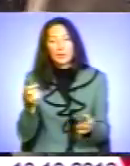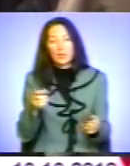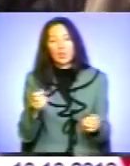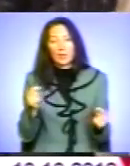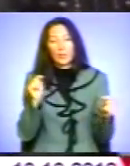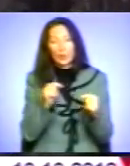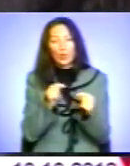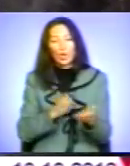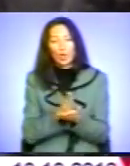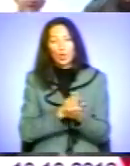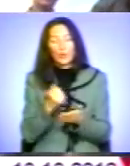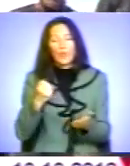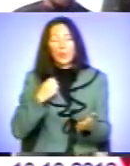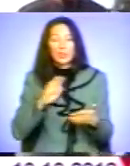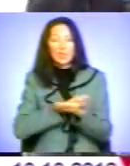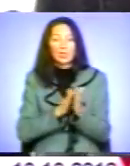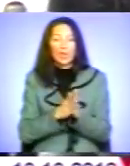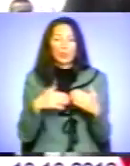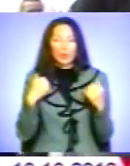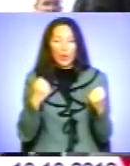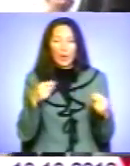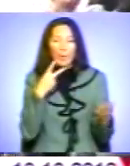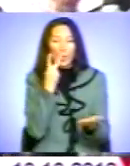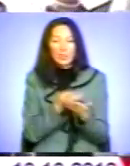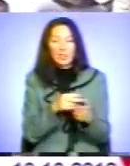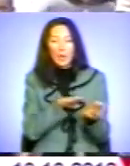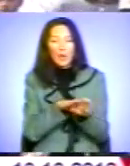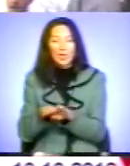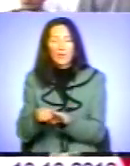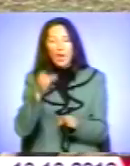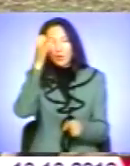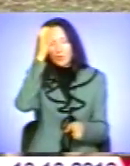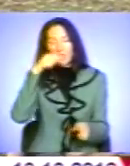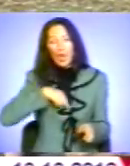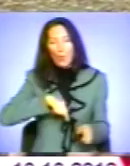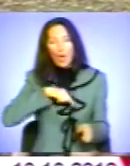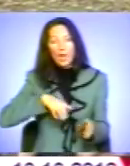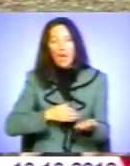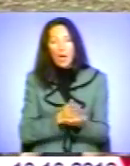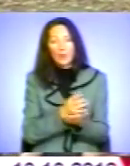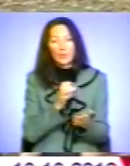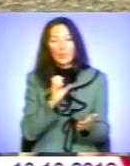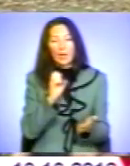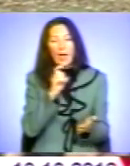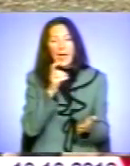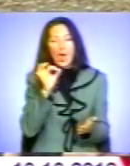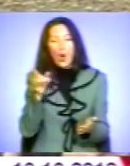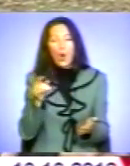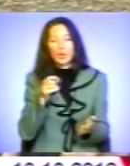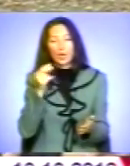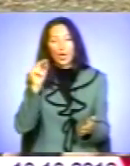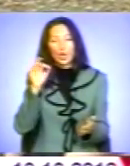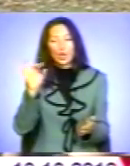служби в армії за станом здоров'я, показниками рівня освіти та моральними якостями. Ехо Чорнобиля вже минуло, більш-менш нормально